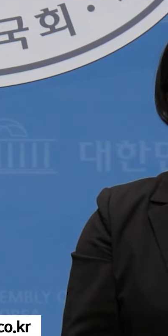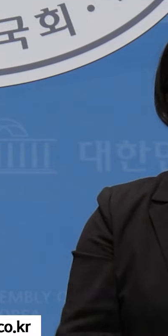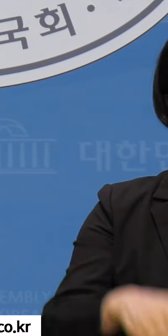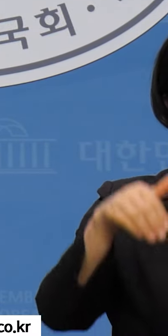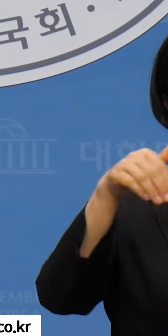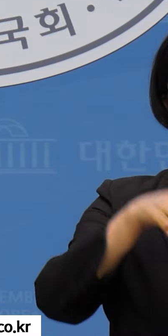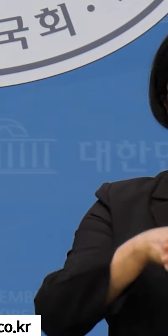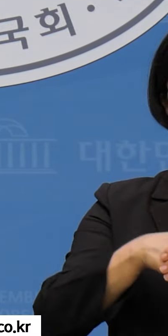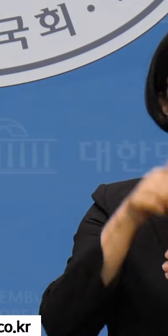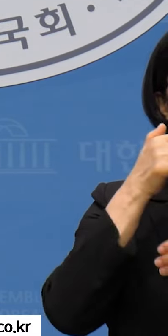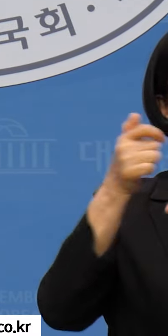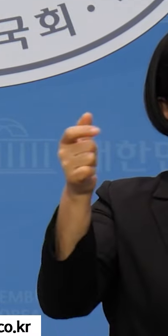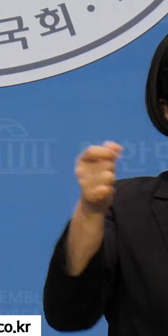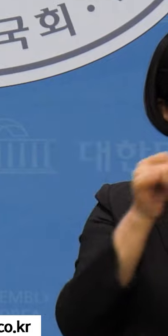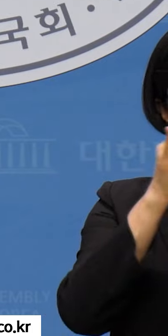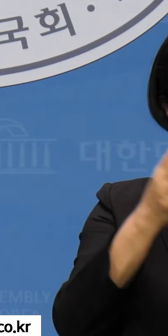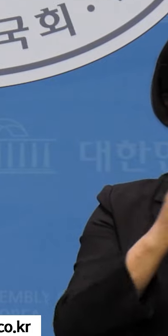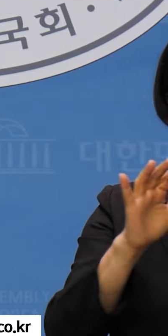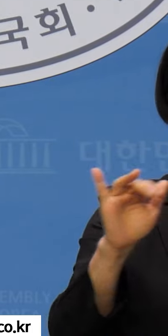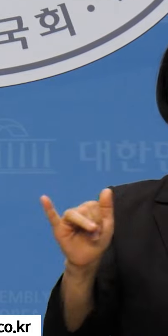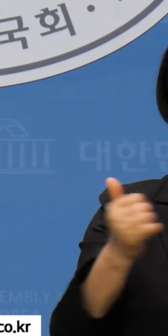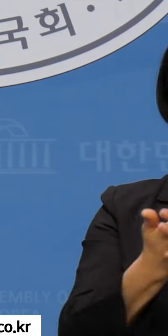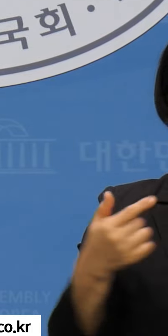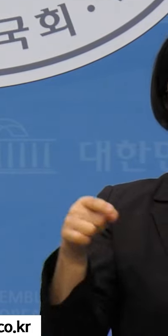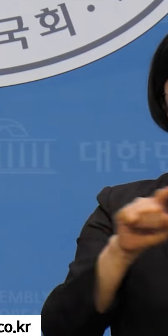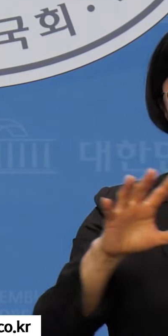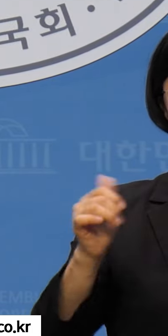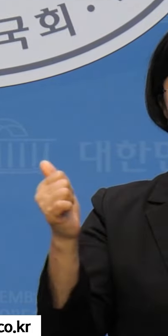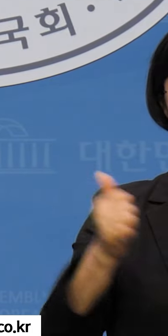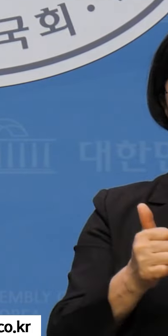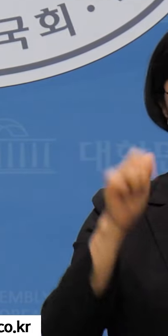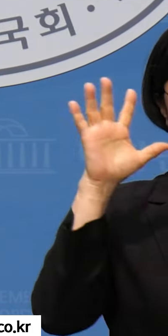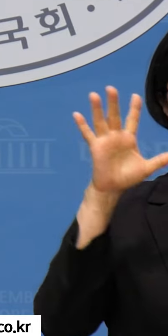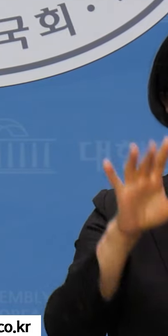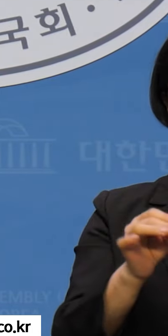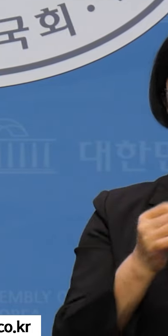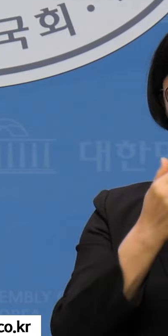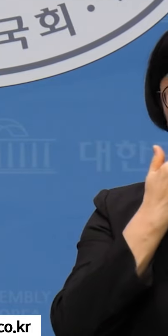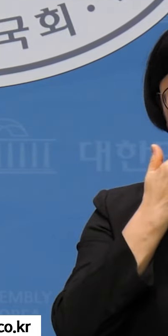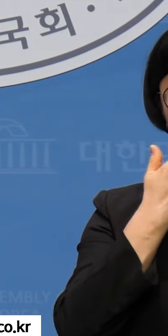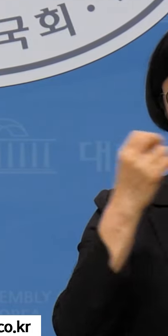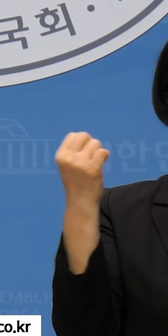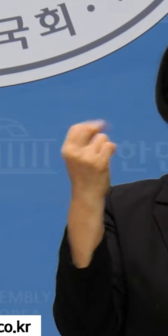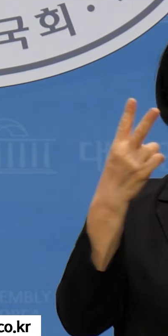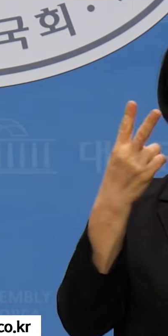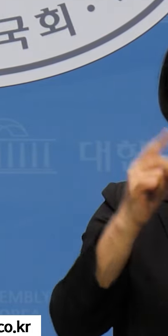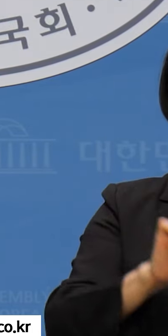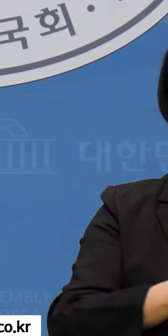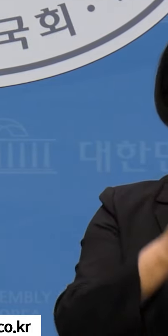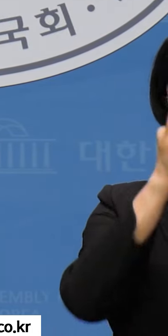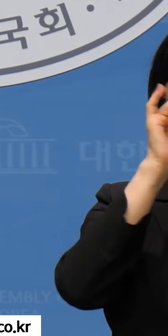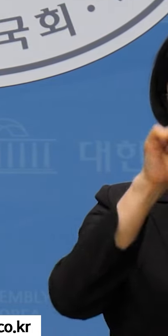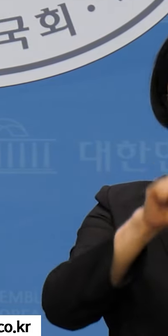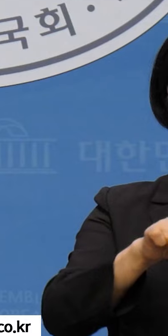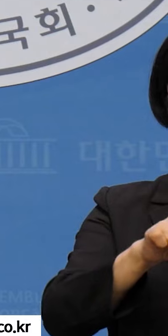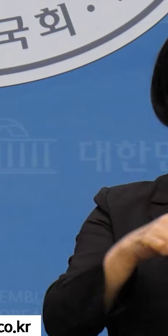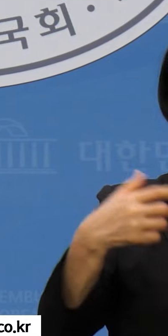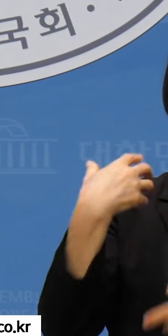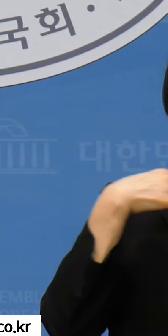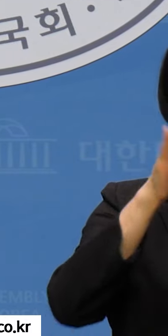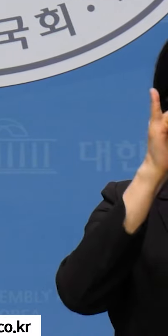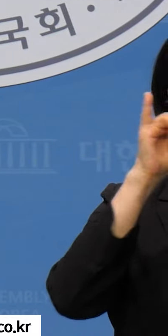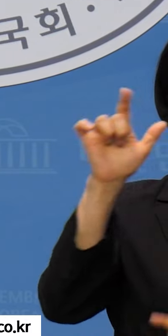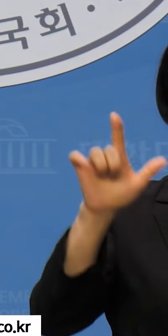총선을 50여일 앞두고 국민들과 국회 동의가 전무한 사안을 다시 들고 나온 것에 대해 책임